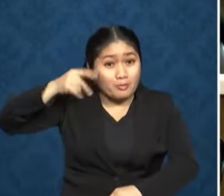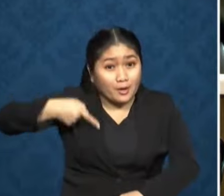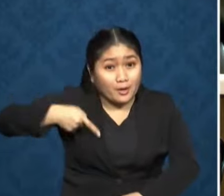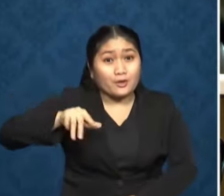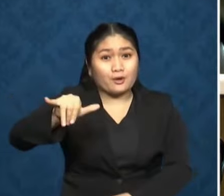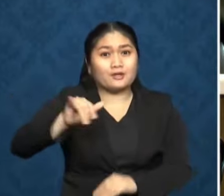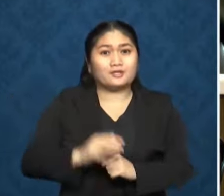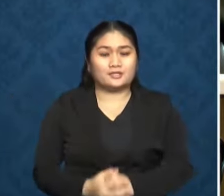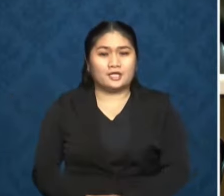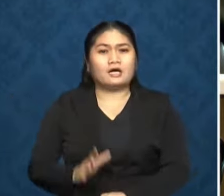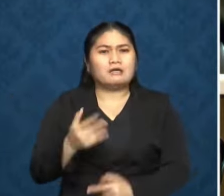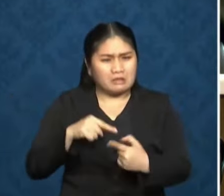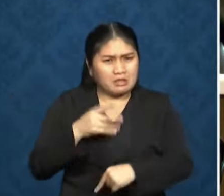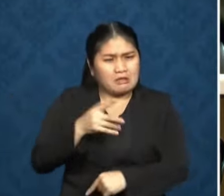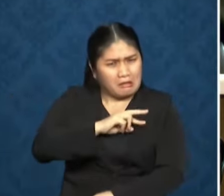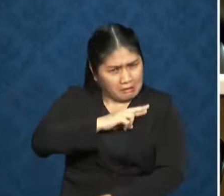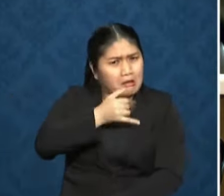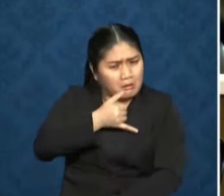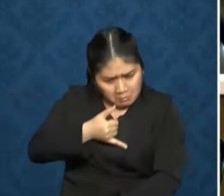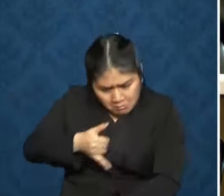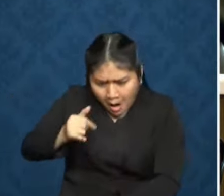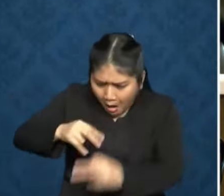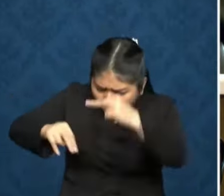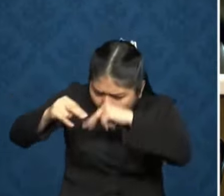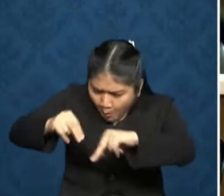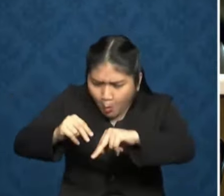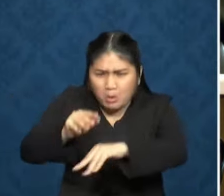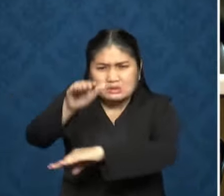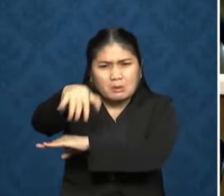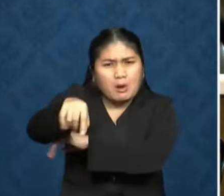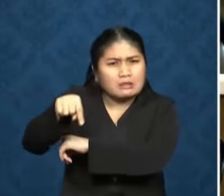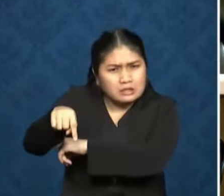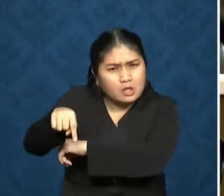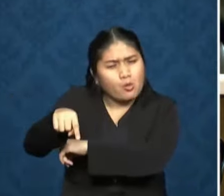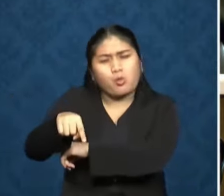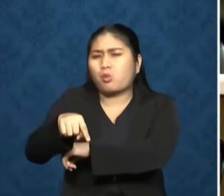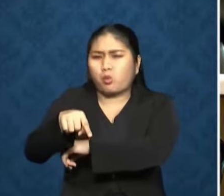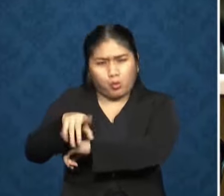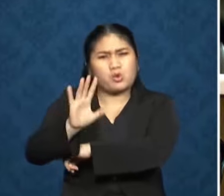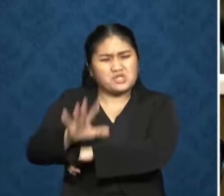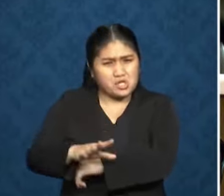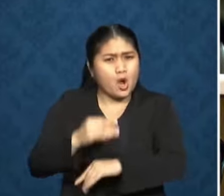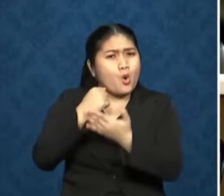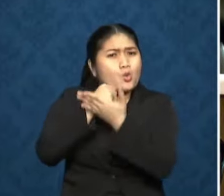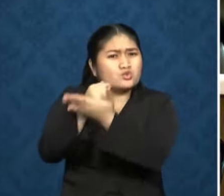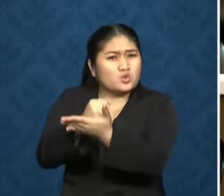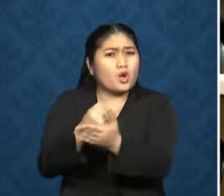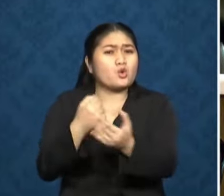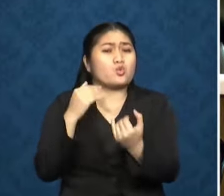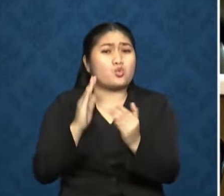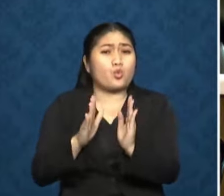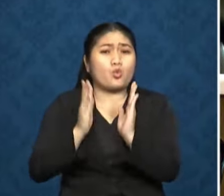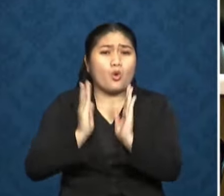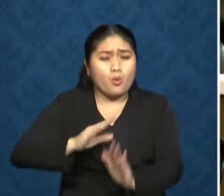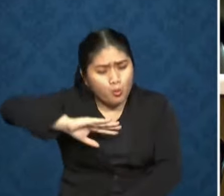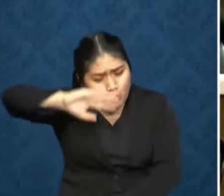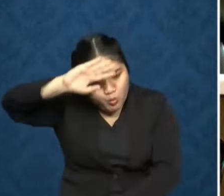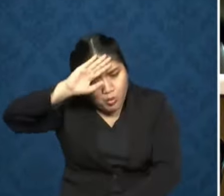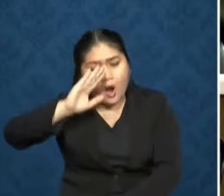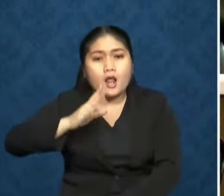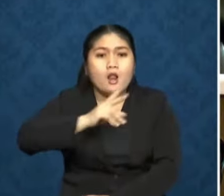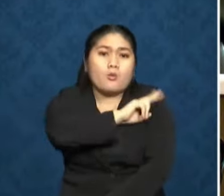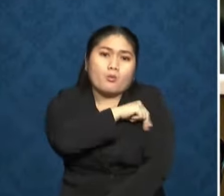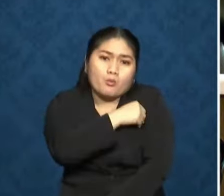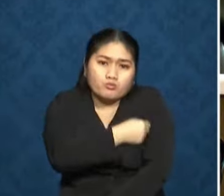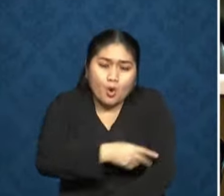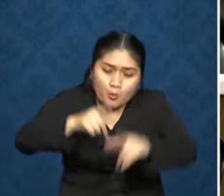ดัก่าวที่อำเภอบปล่งดวยตัวเองซึ่งสัภณแนี้นั้นถือวาเป็สัภาณที่จะช่วยอำหนควสะดวกให้กผู้ป่วยและปขรากรทางการแพทย์